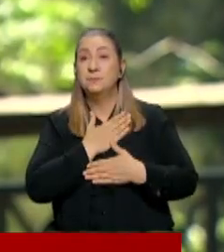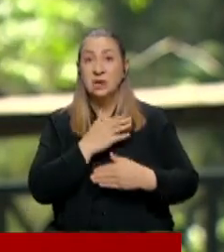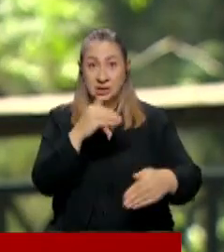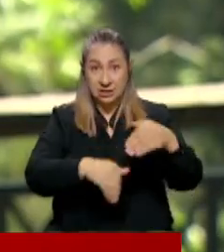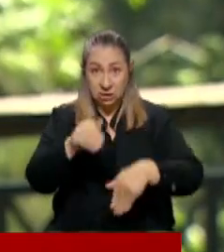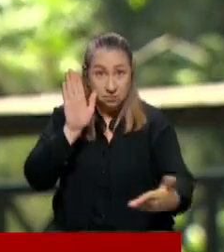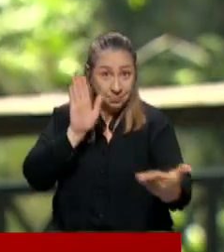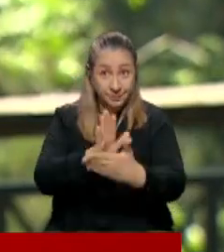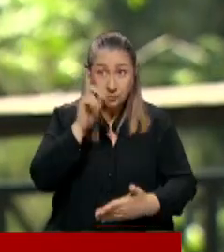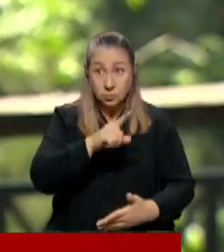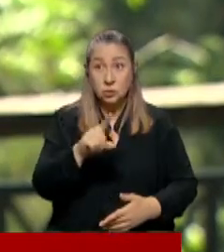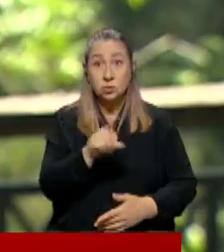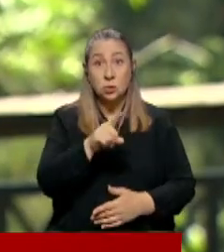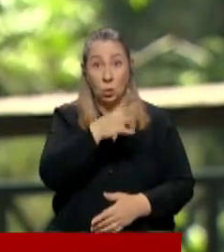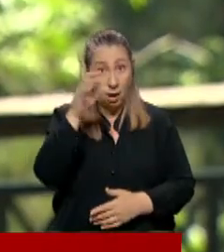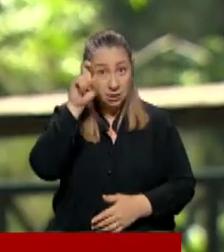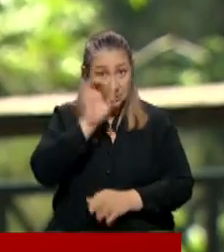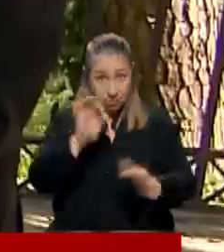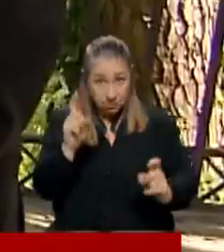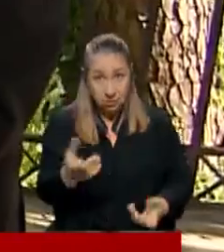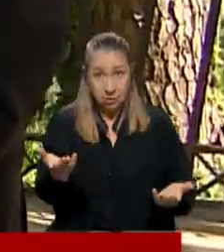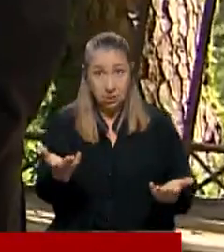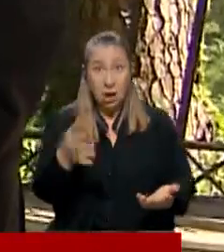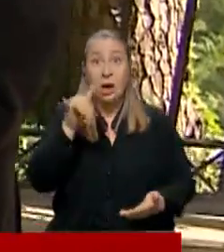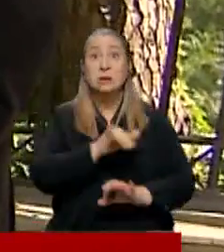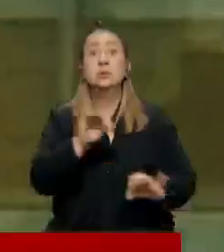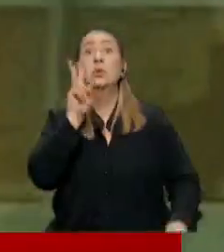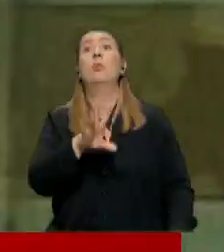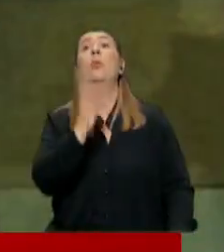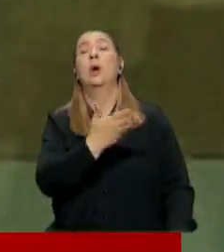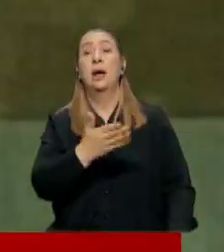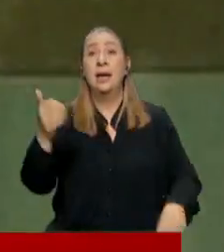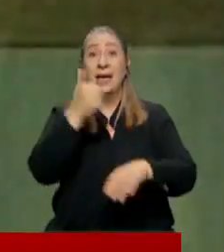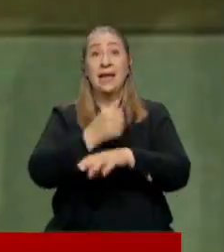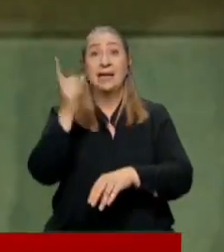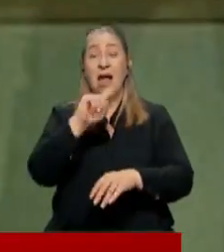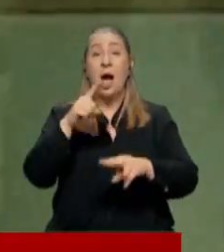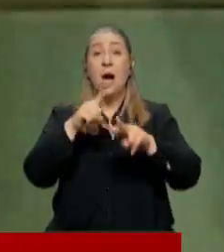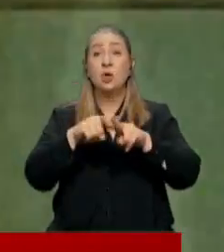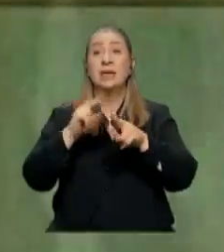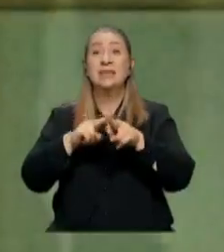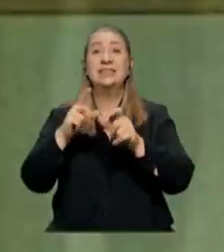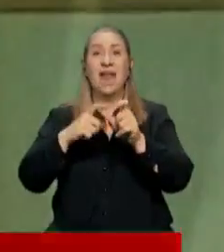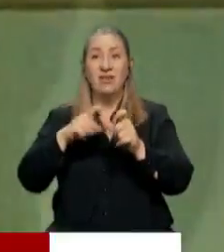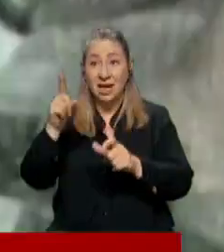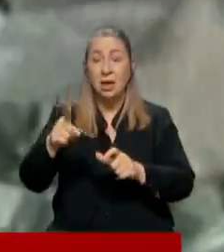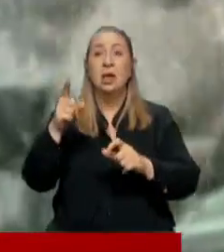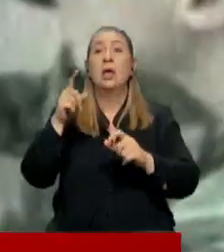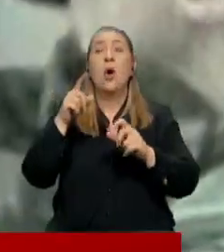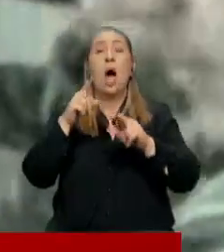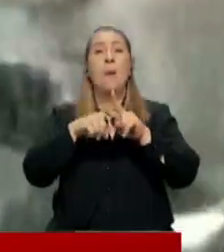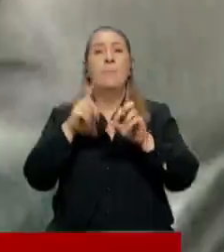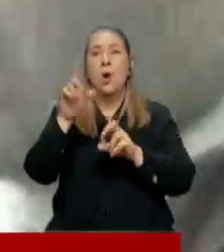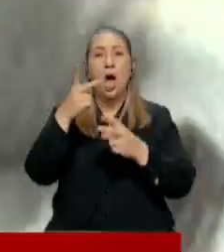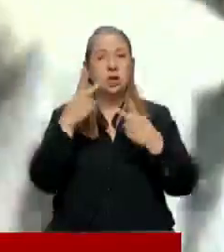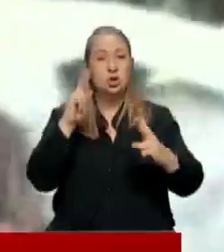Seçime gidiyoruz ya. Ya Kürtler o kadar akılsız mı Allah aşkına? Haksızlığı görmüyorlar mı? İktidara yakın gazeteci Abdülkadir Selvi de terörist başı Öcalan'ın